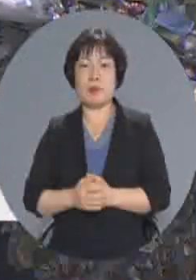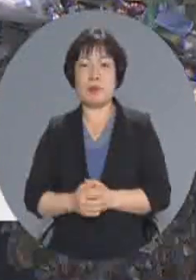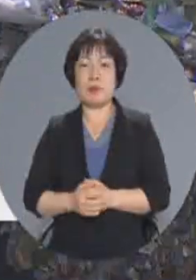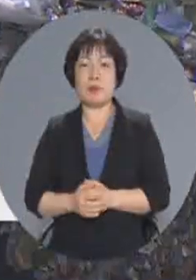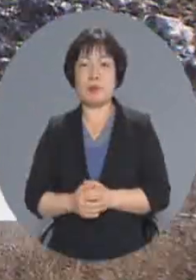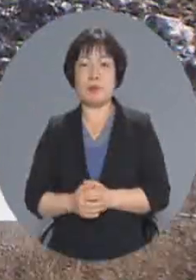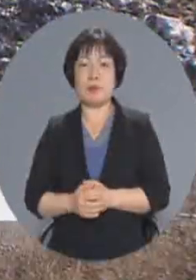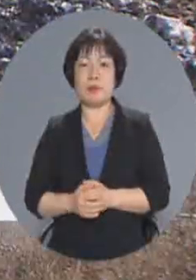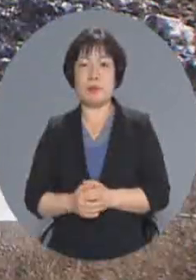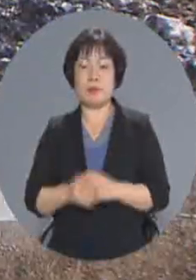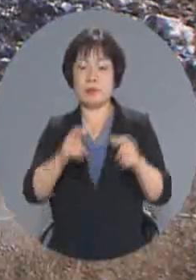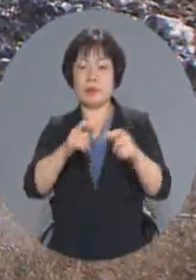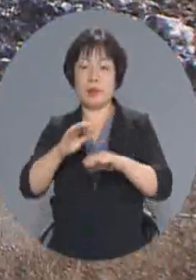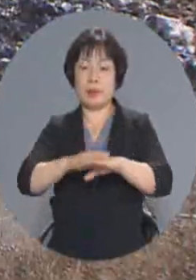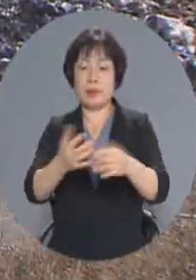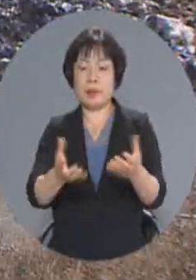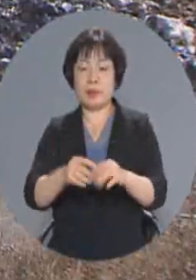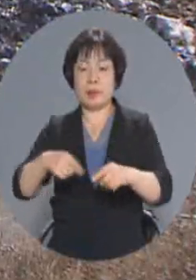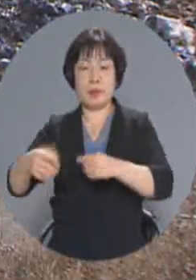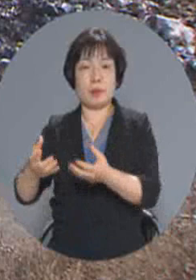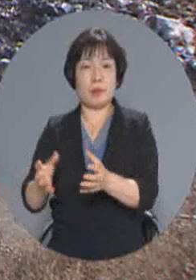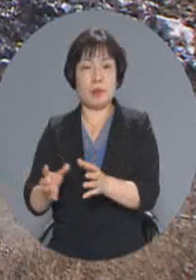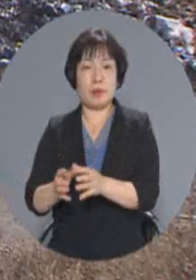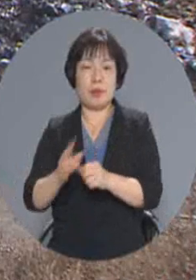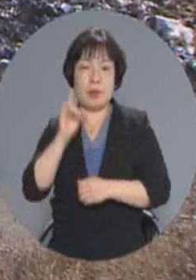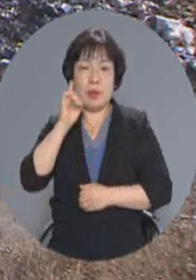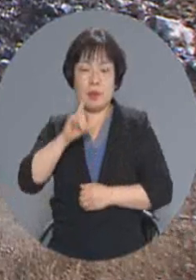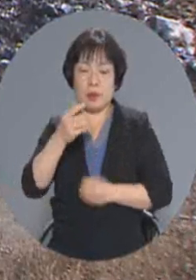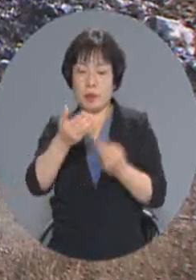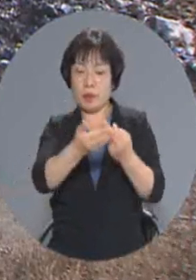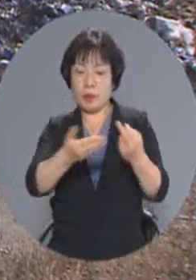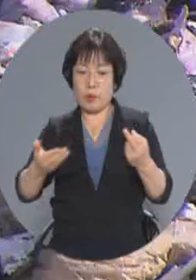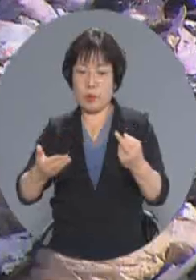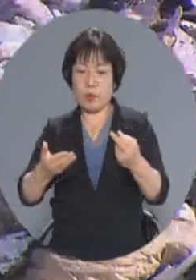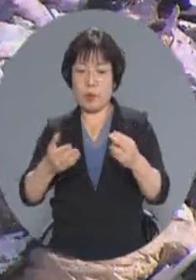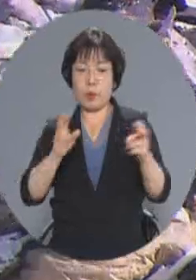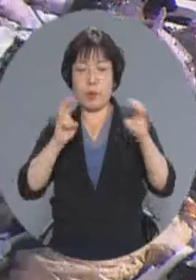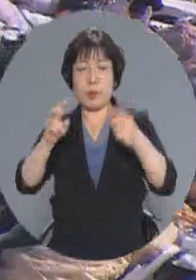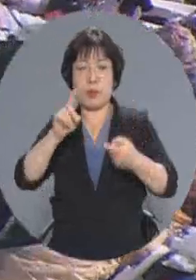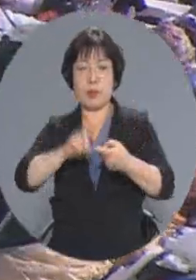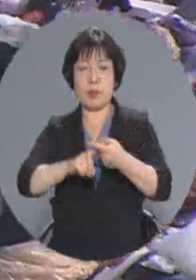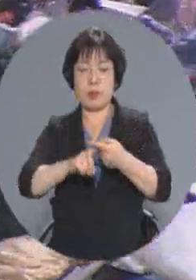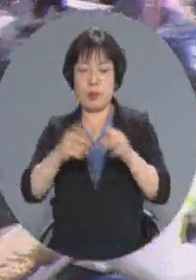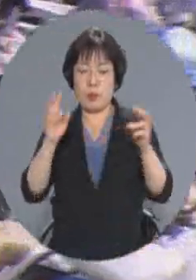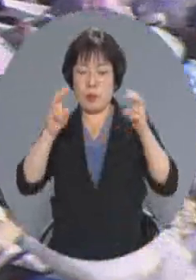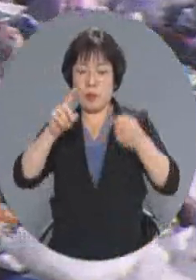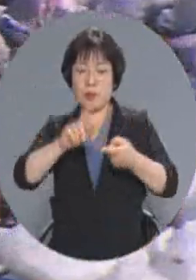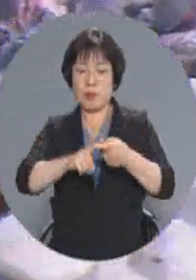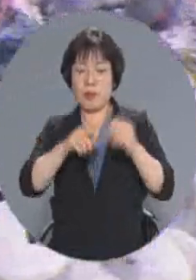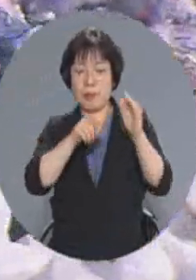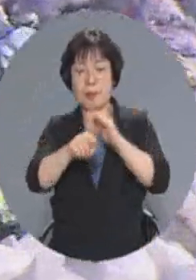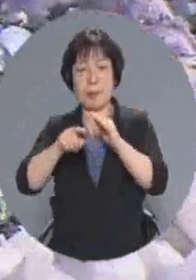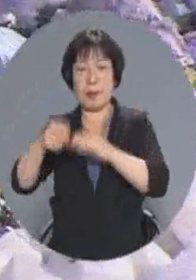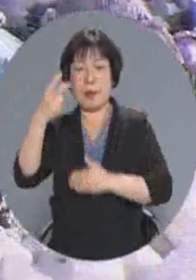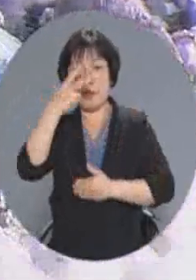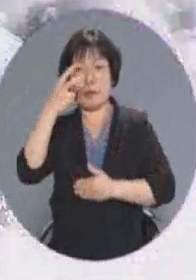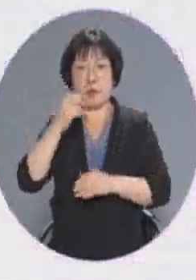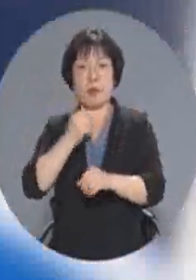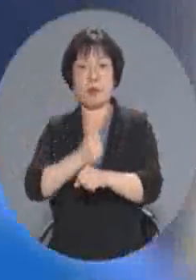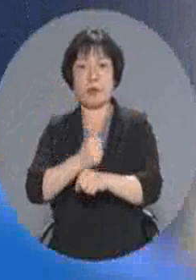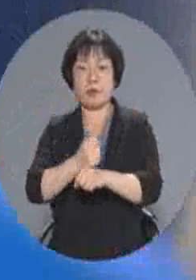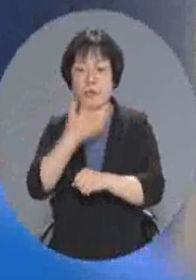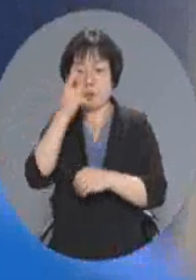입장입니다. 지역 농민단체와 정치권은 내일 제주도에 있는 업체를 시작으로 관련 기업들에 대한 현장 실사를 진행한 뒤